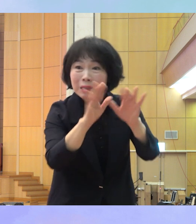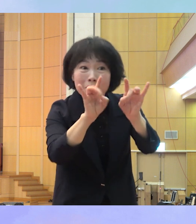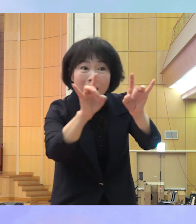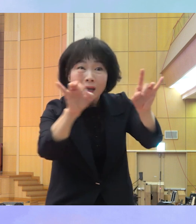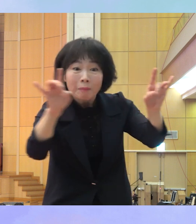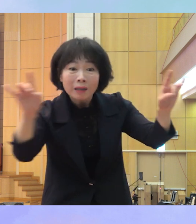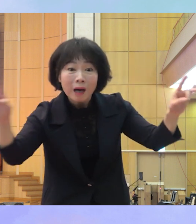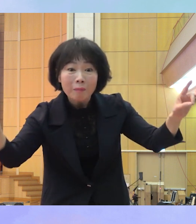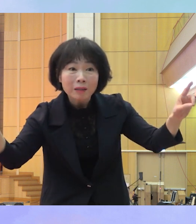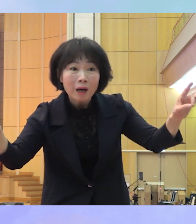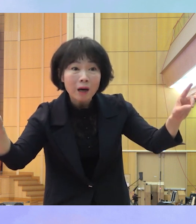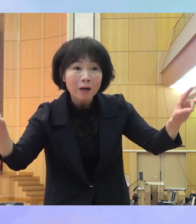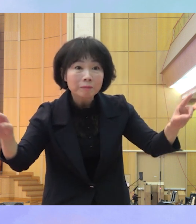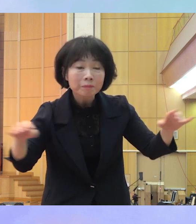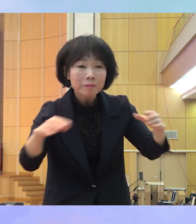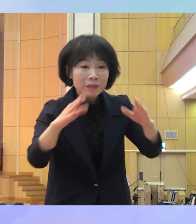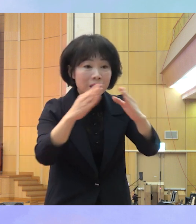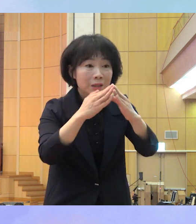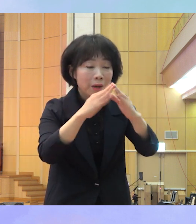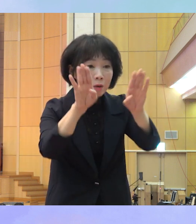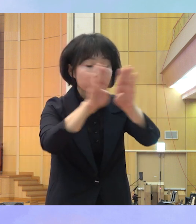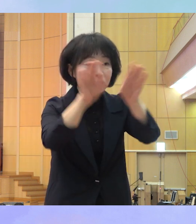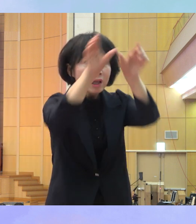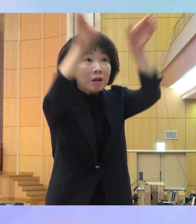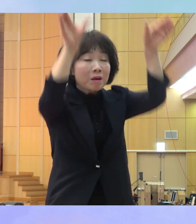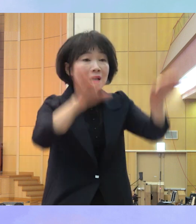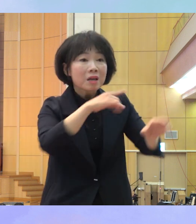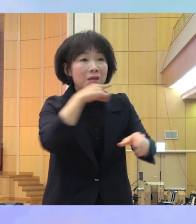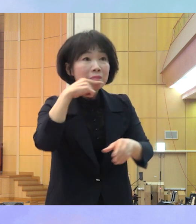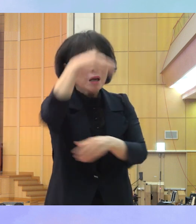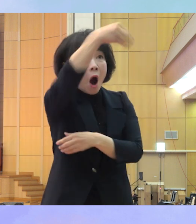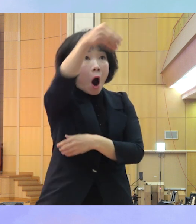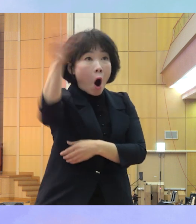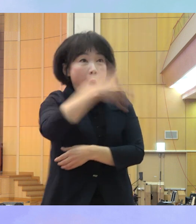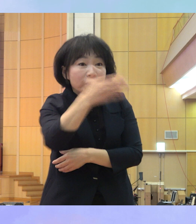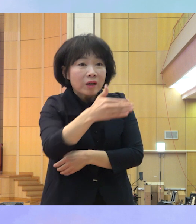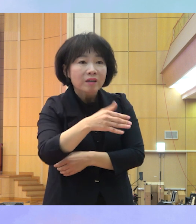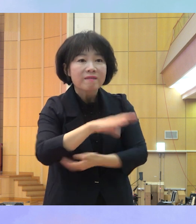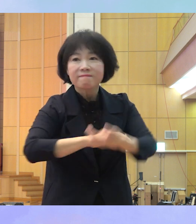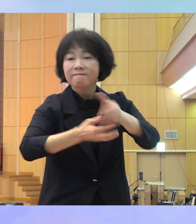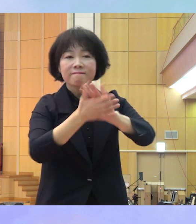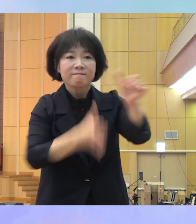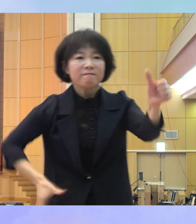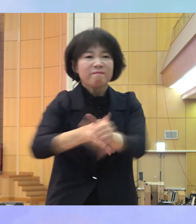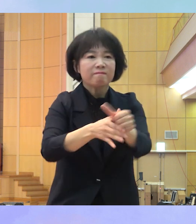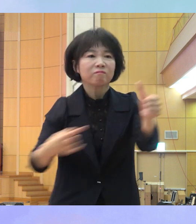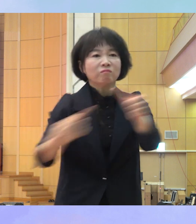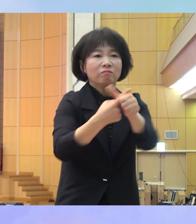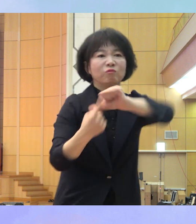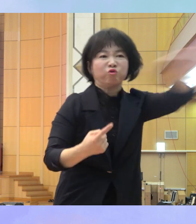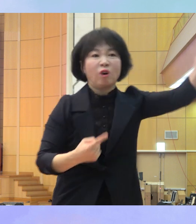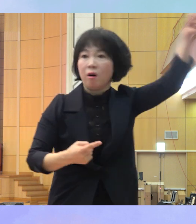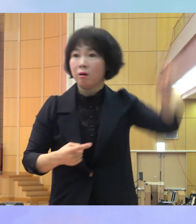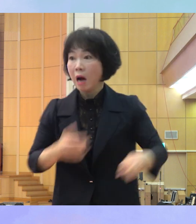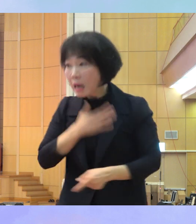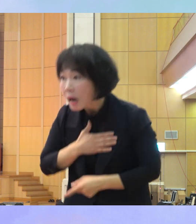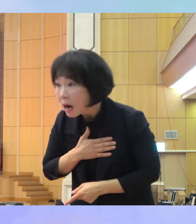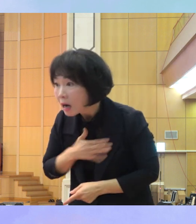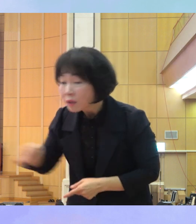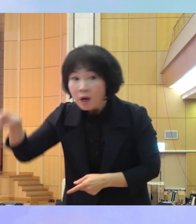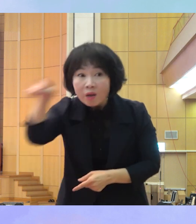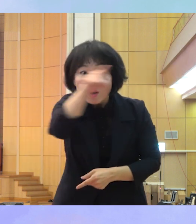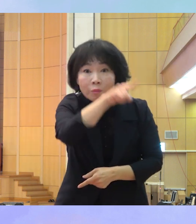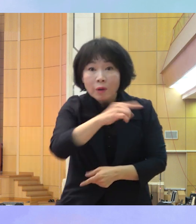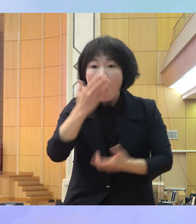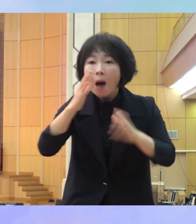그 집의 장자는 죽는 거예요. 그런데 이스라엘 백성들은 장자가 죽지 아니하고 생명을